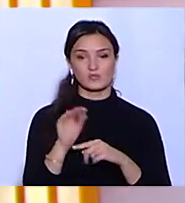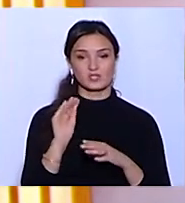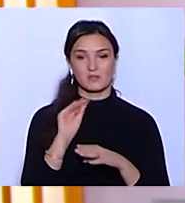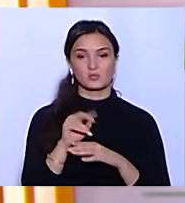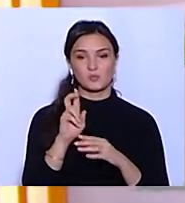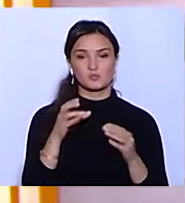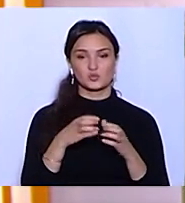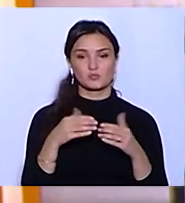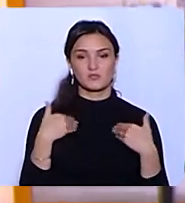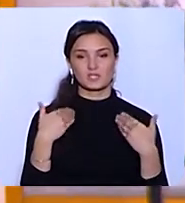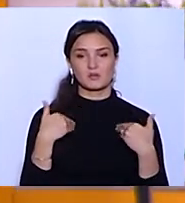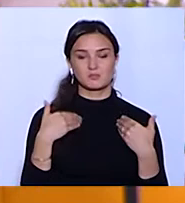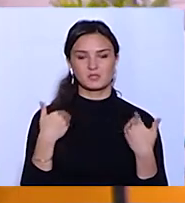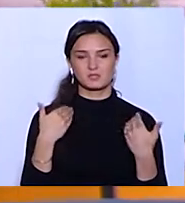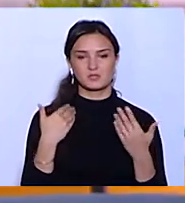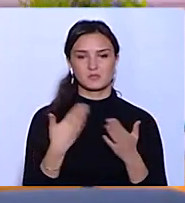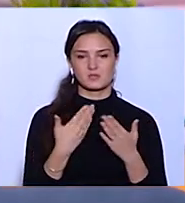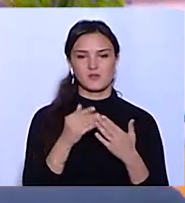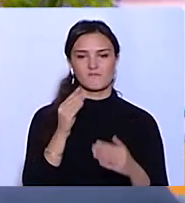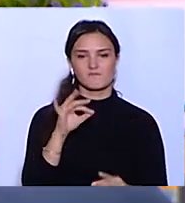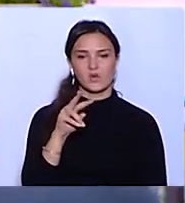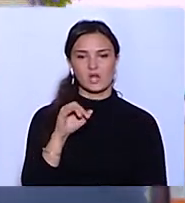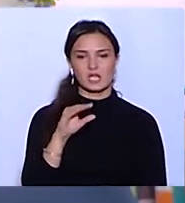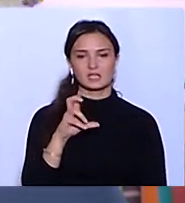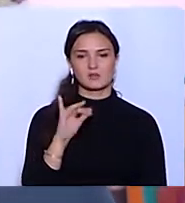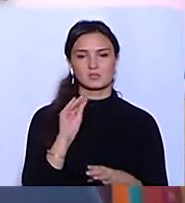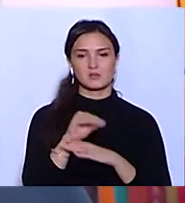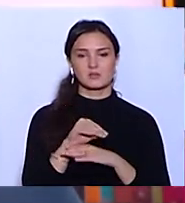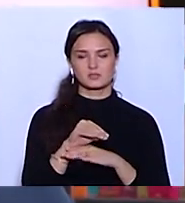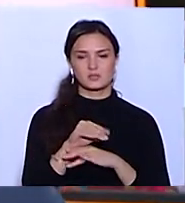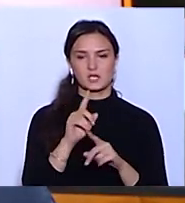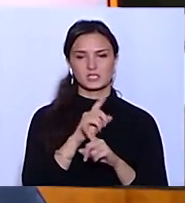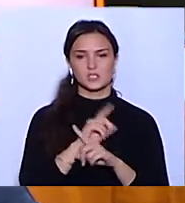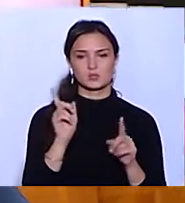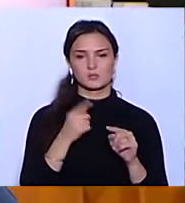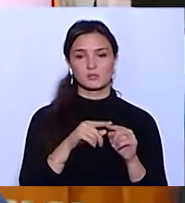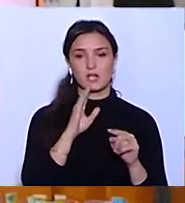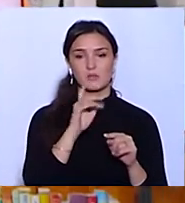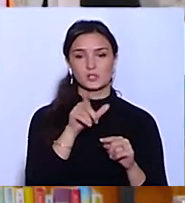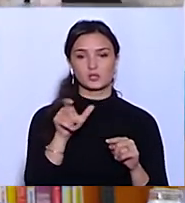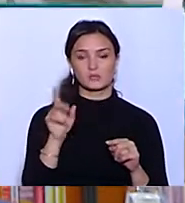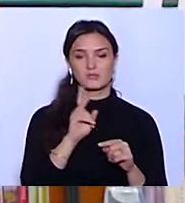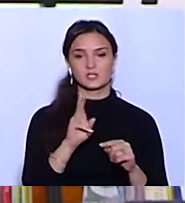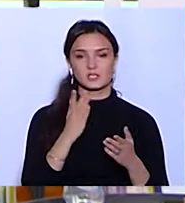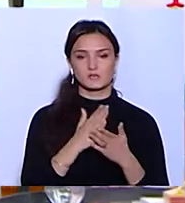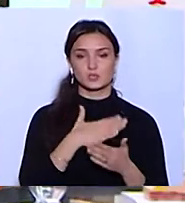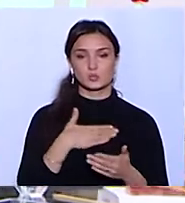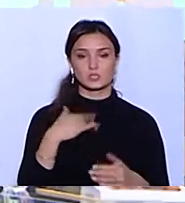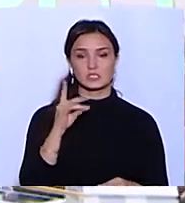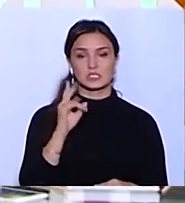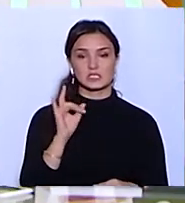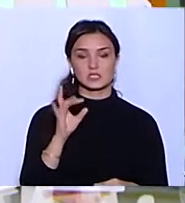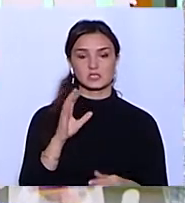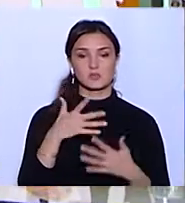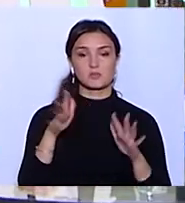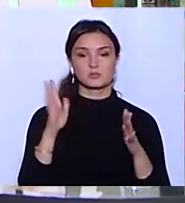დამატებული ბეჯგუფის ვიტამინები, განსაკუთრებით ფოლატების დამატება, განსაკუთრებით იმ ქალბატონებში, ვისაც მაღალი აქვს ძუძუს კიბოს